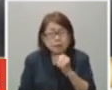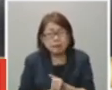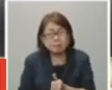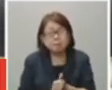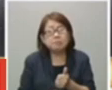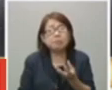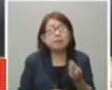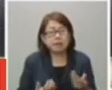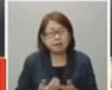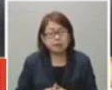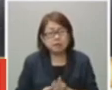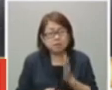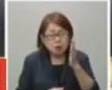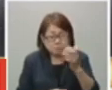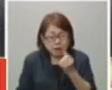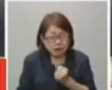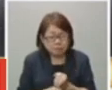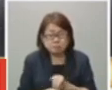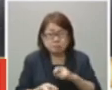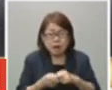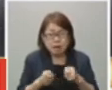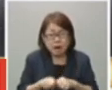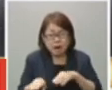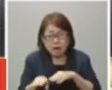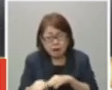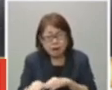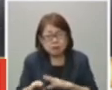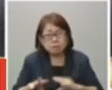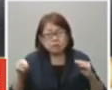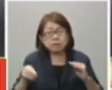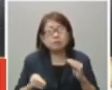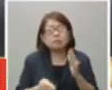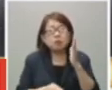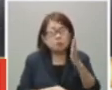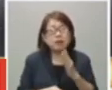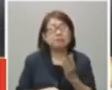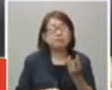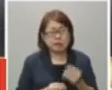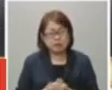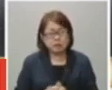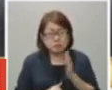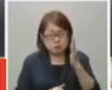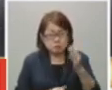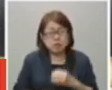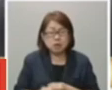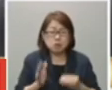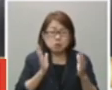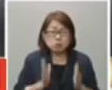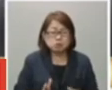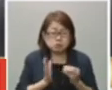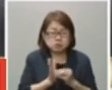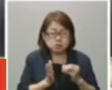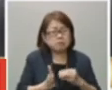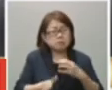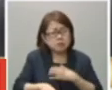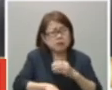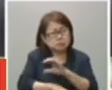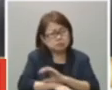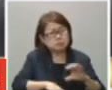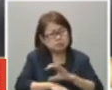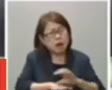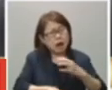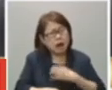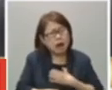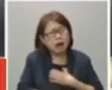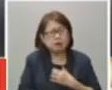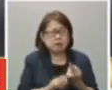ะแก้ปัญหารถติดเมื่อไหร่คนกรุงเทพจะมีรถไฟฟ้าใช้เหตุผลสวยหรูแบบนี้แห